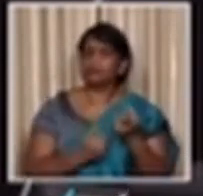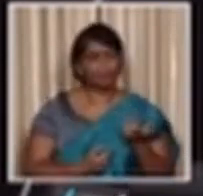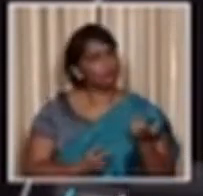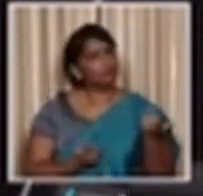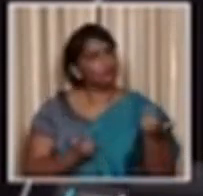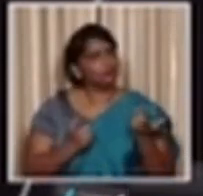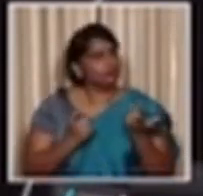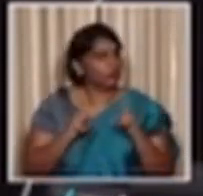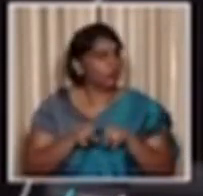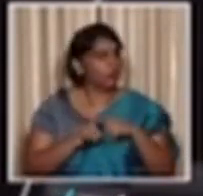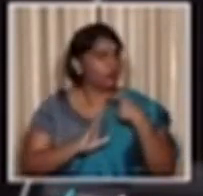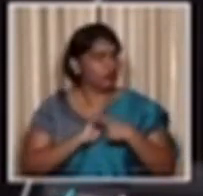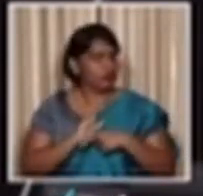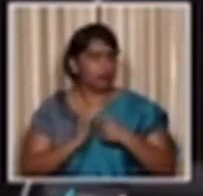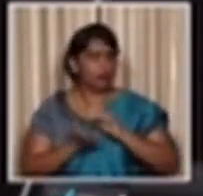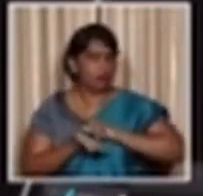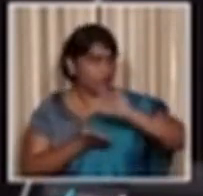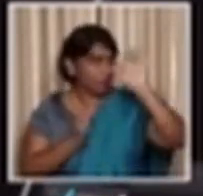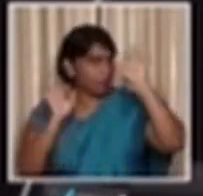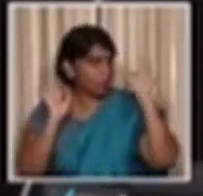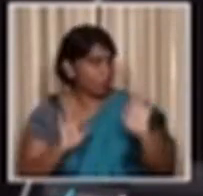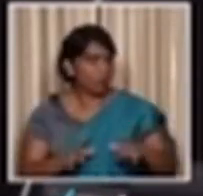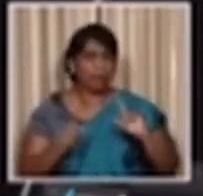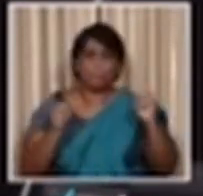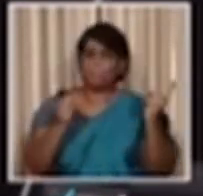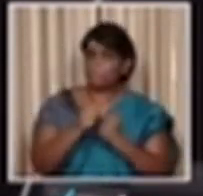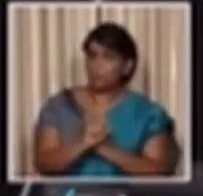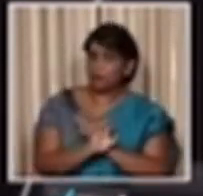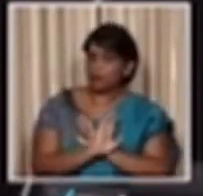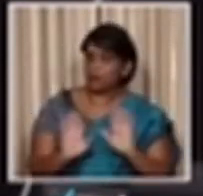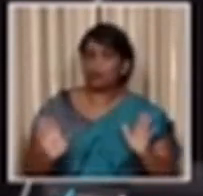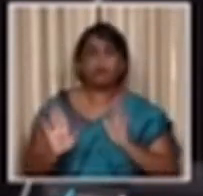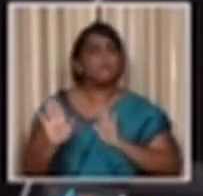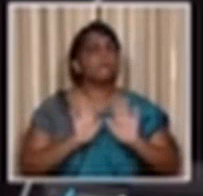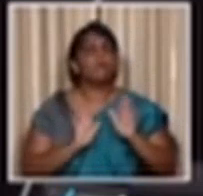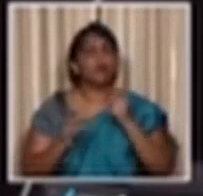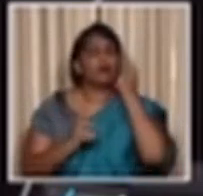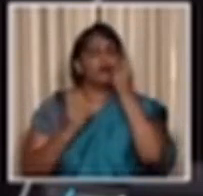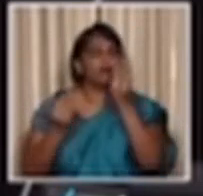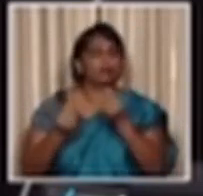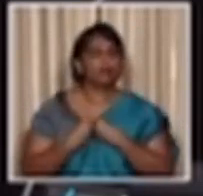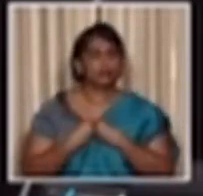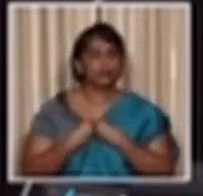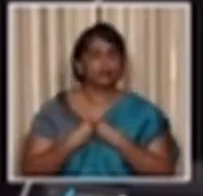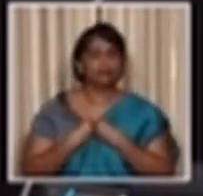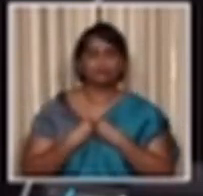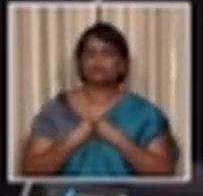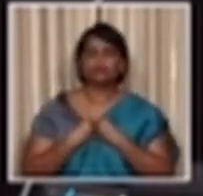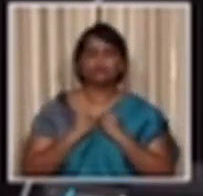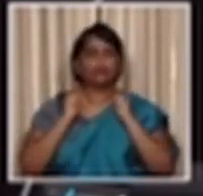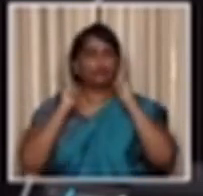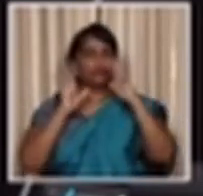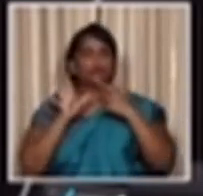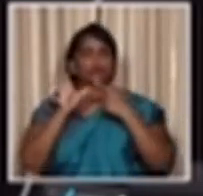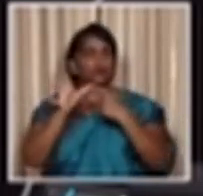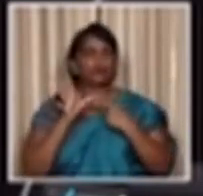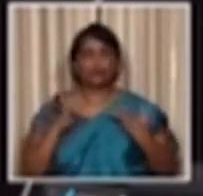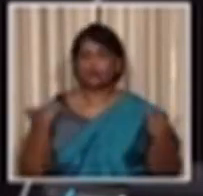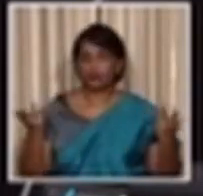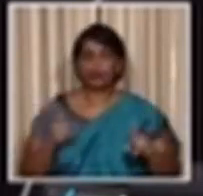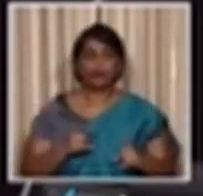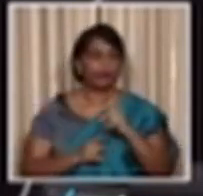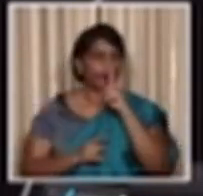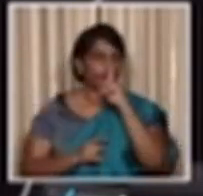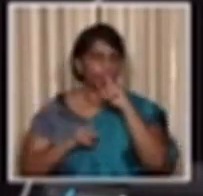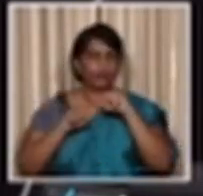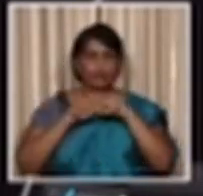මේක රට යවන්නත් එපා නම් මේවා මරන්නත් එපා නම් මේක පාලනය කරගන්න යෝජනා. එයාගේ සාර්ථක යෝජනාවේ නැහැ. දැන් එක සම